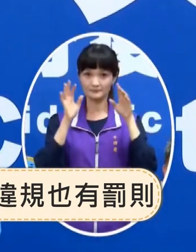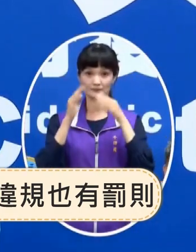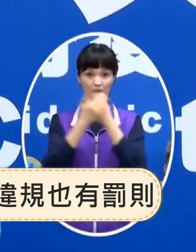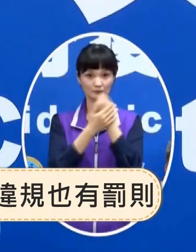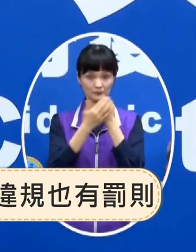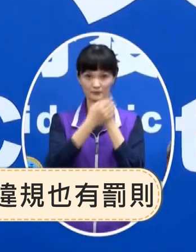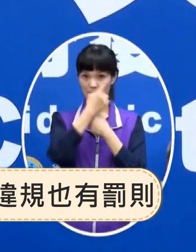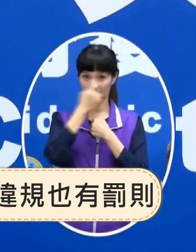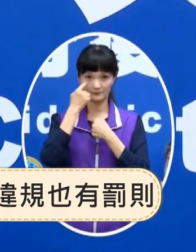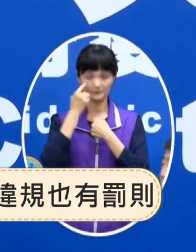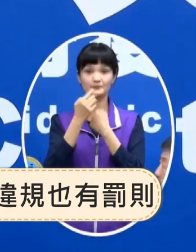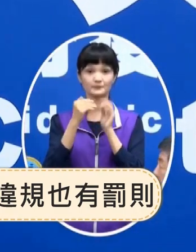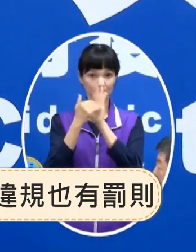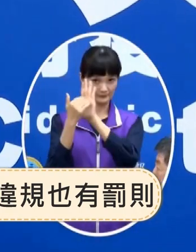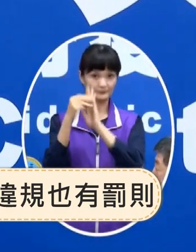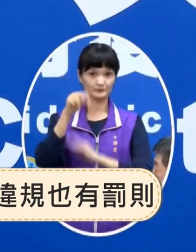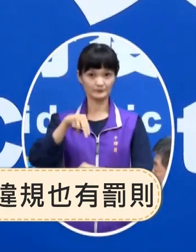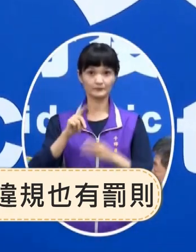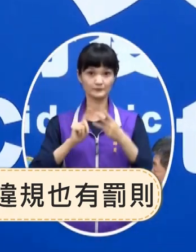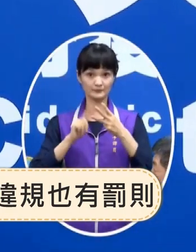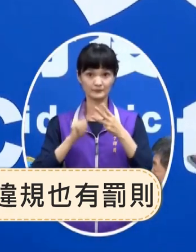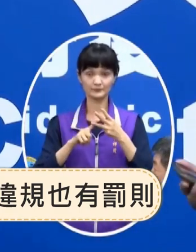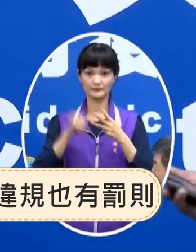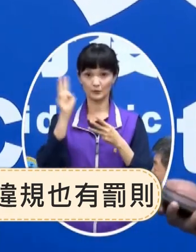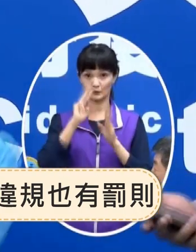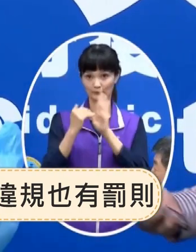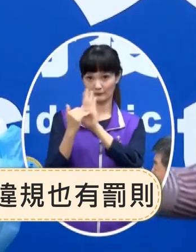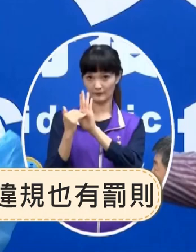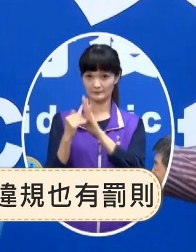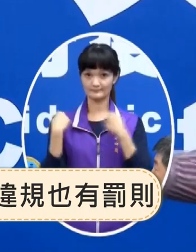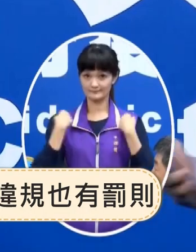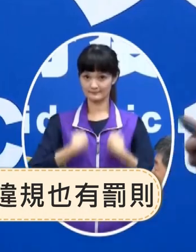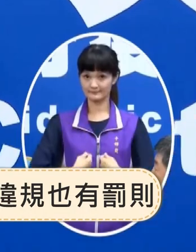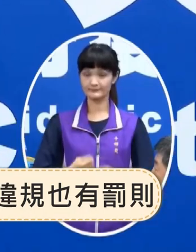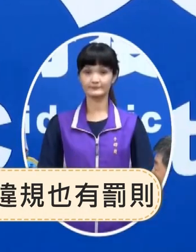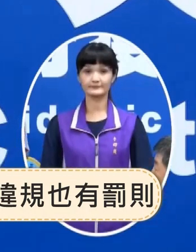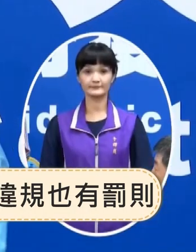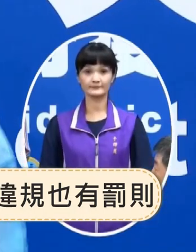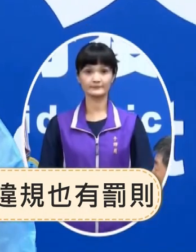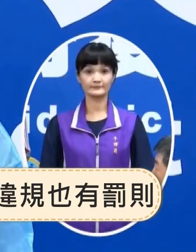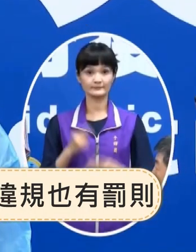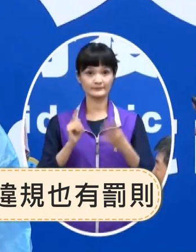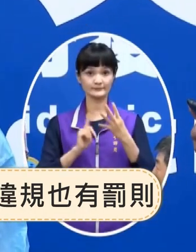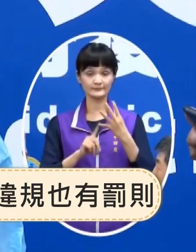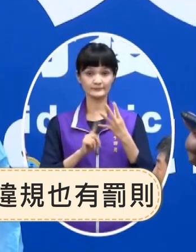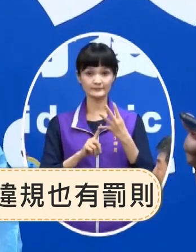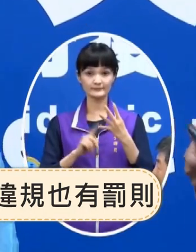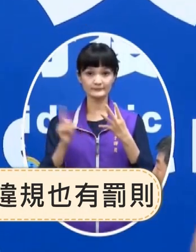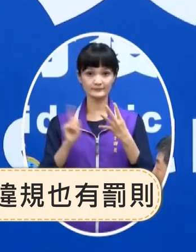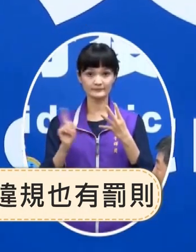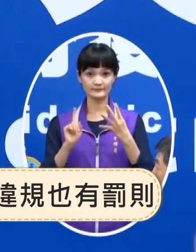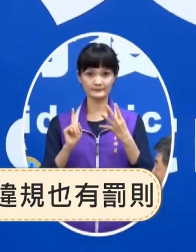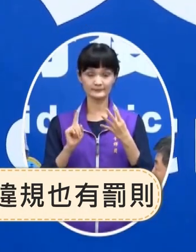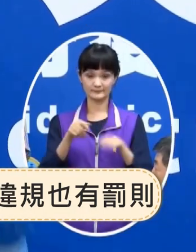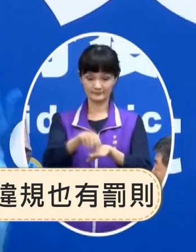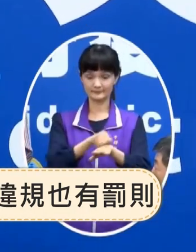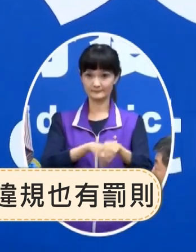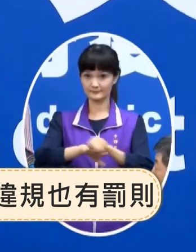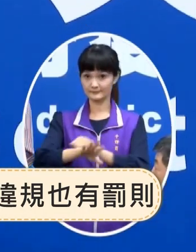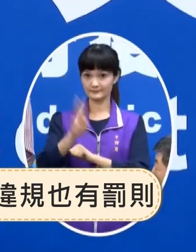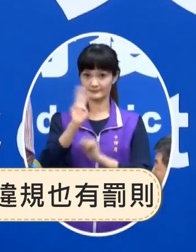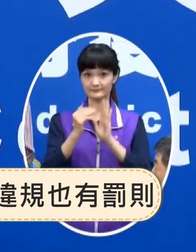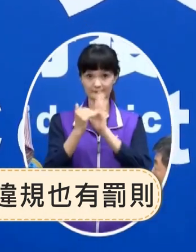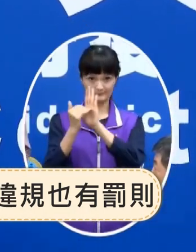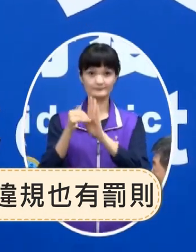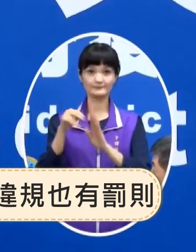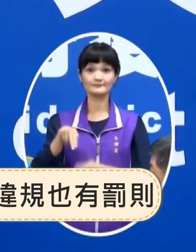镜。那第三个就是我们的这个防水隔离衣，好，这个地方。然后再来就是我们的防水手套，是